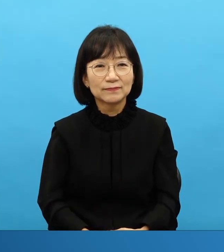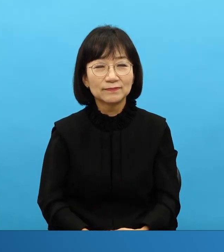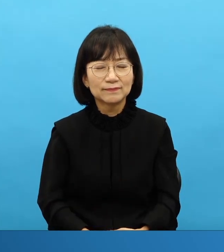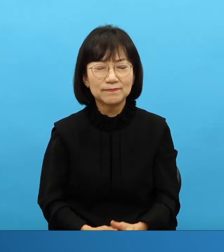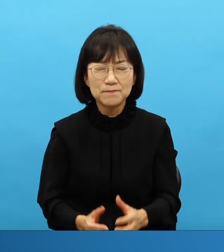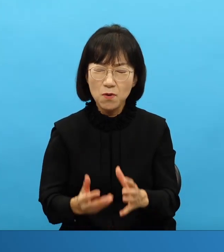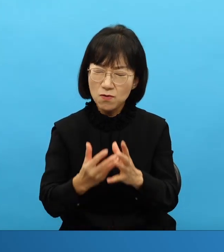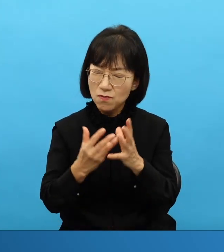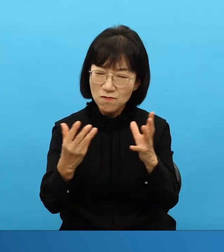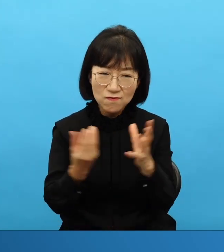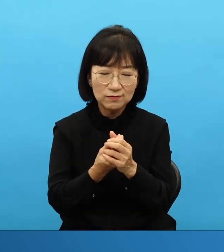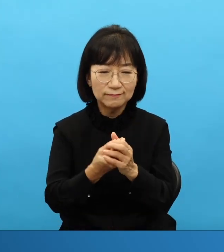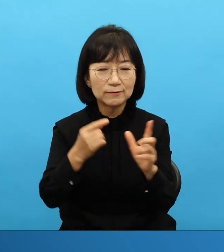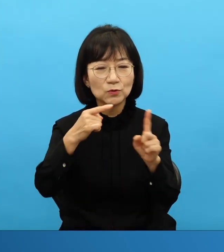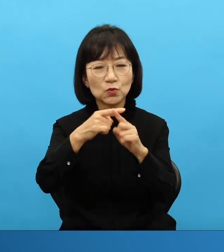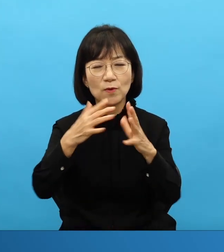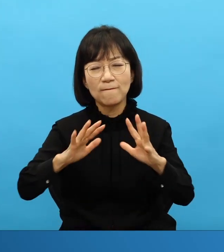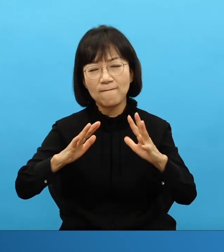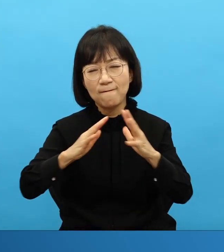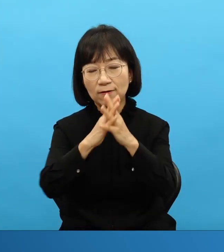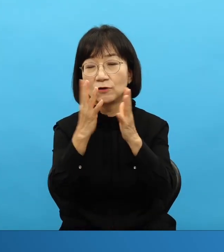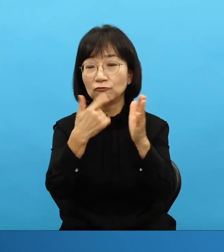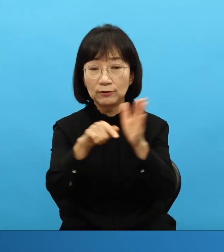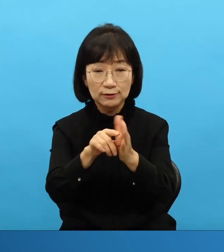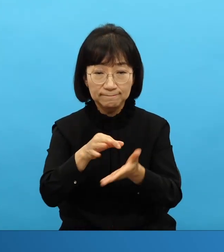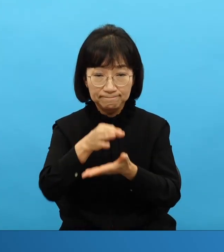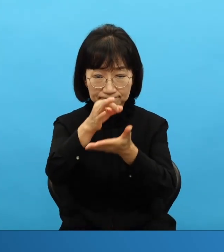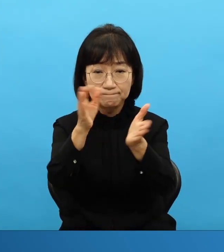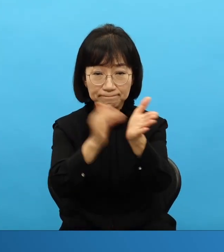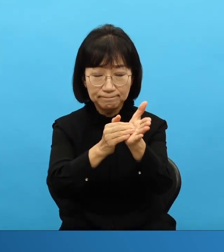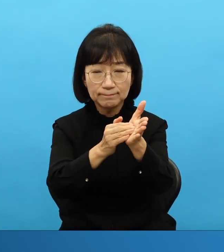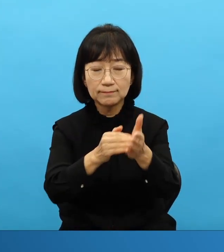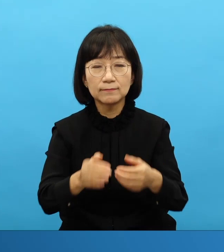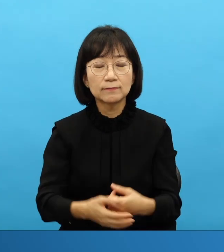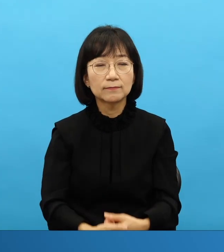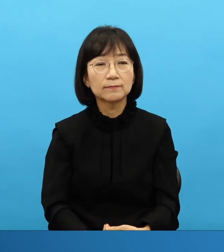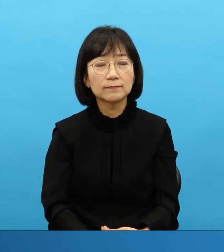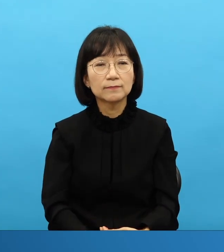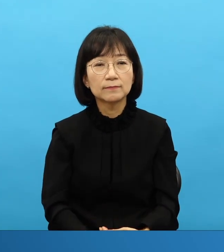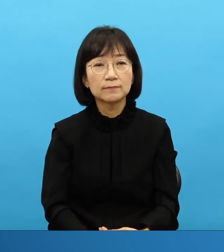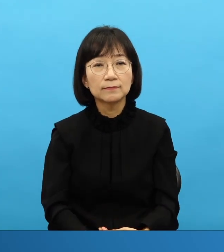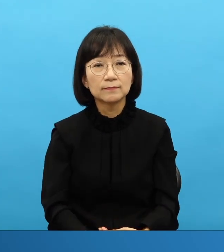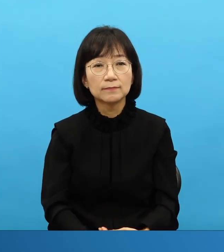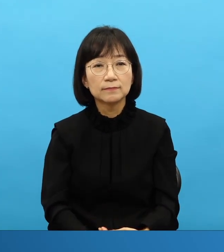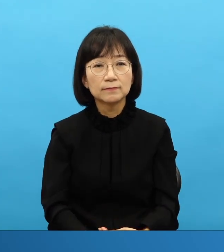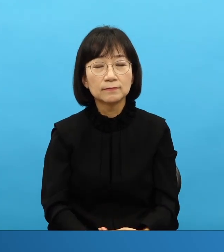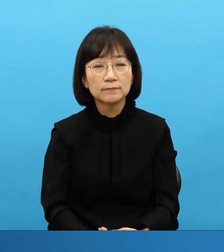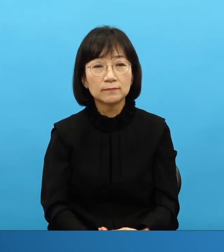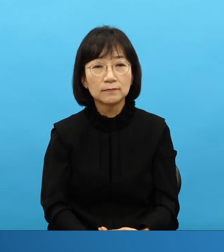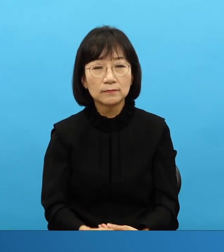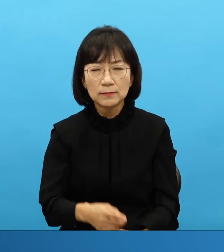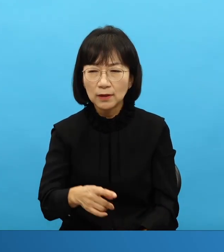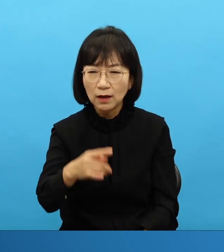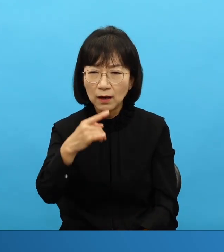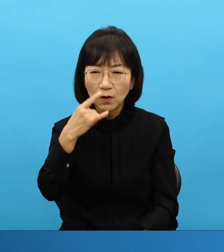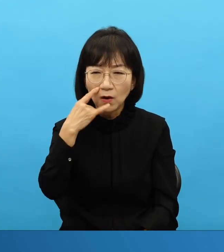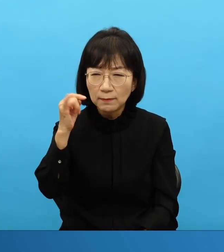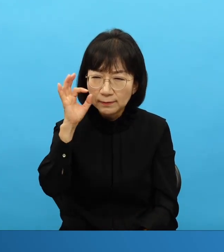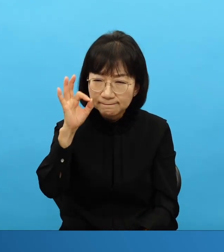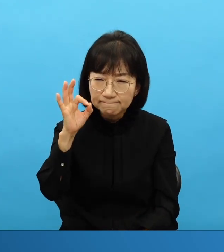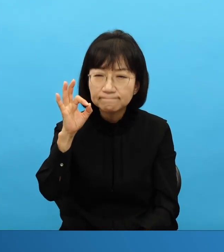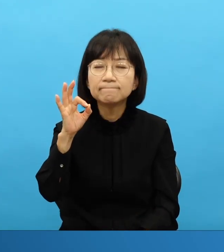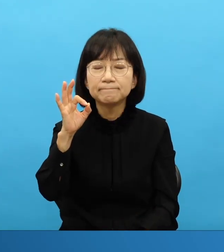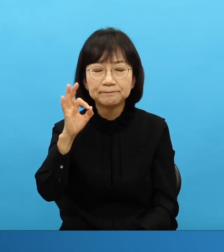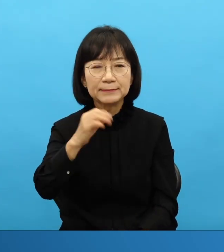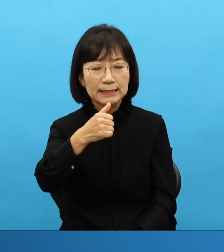건축을. 而是所有的部分他全部献给了 그러니 圣 그 殿。 자녀도 모든 것을 성전 건축을 향해